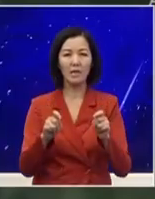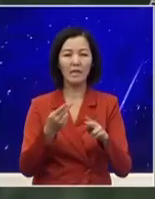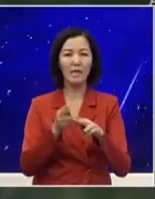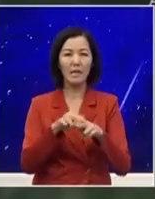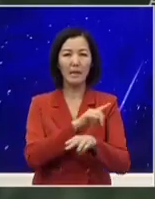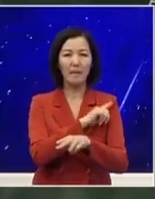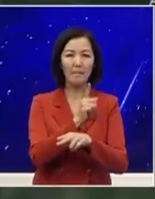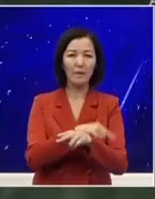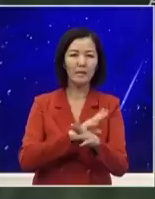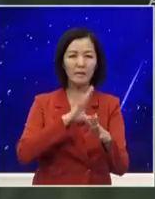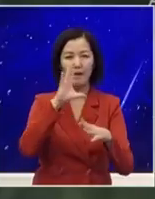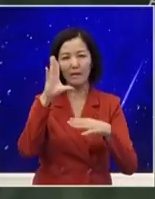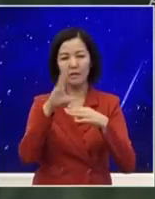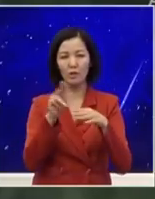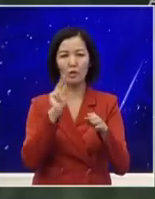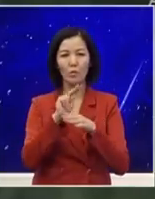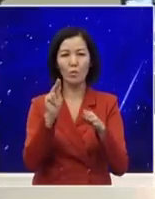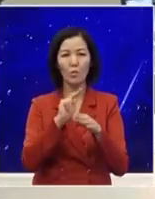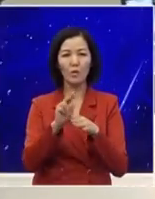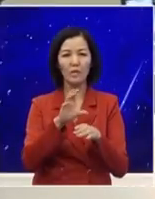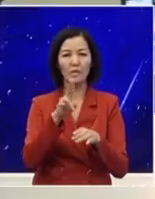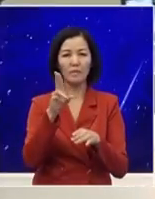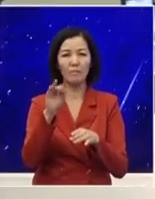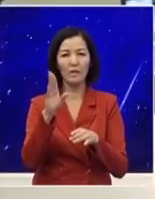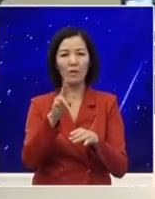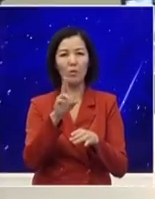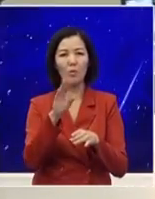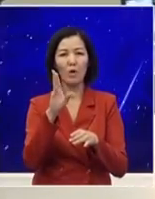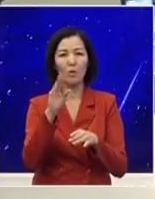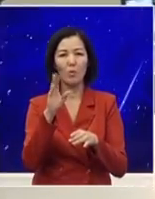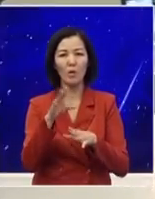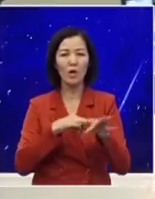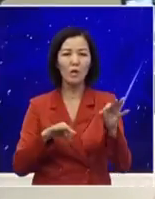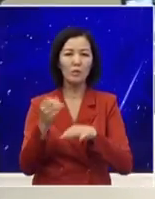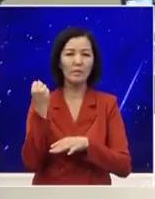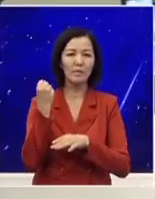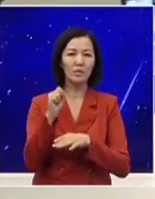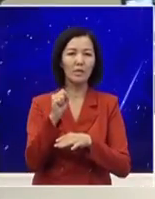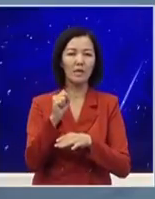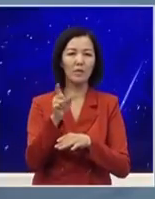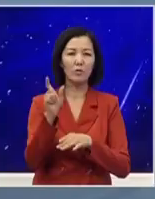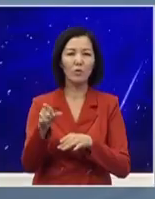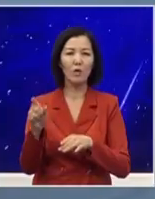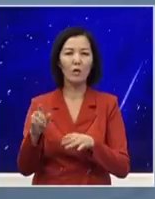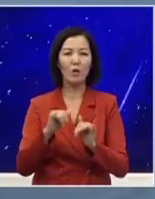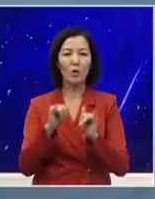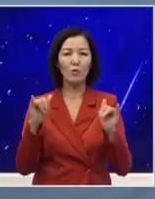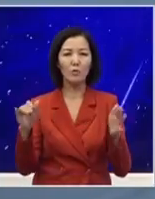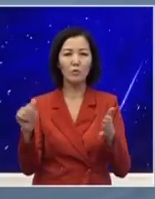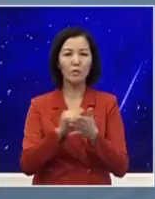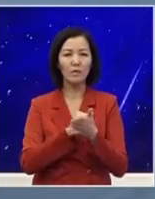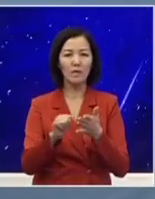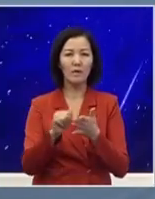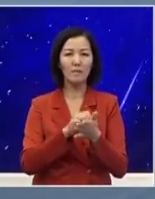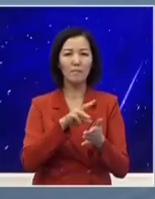күні бойы тренинг жүргізді. Спикерлер қатарында Coca-Cola белестері жобасының жеңімпаздары мен жеке тұлғалық өсу бойынша